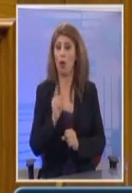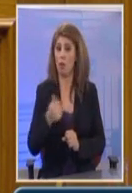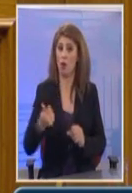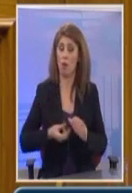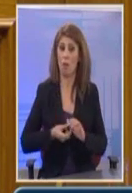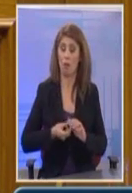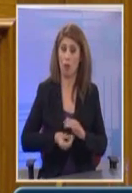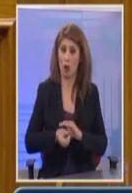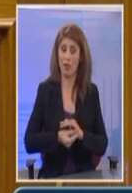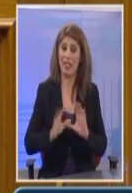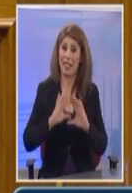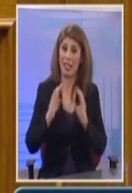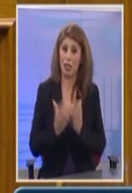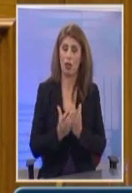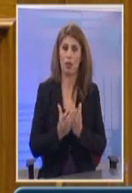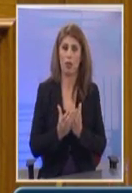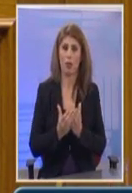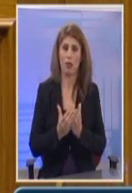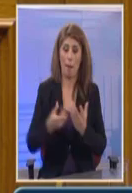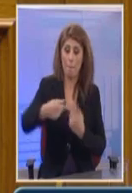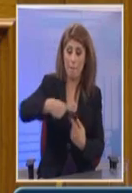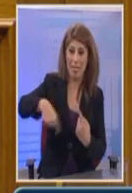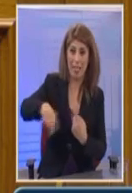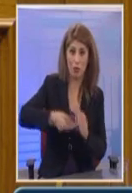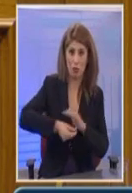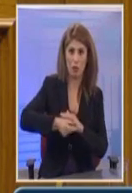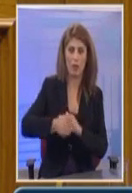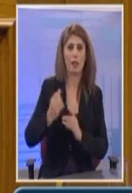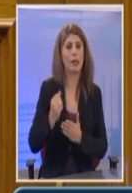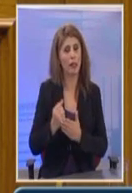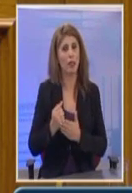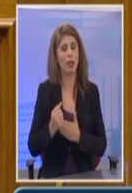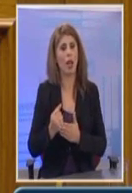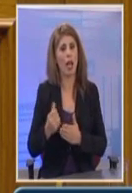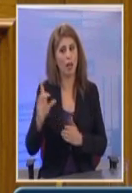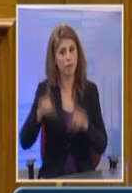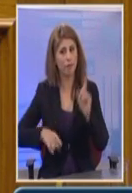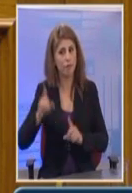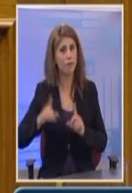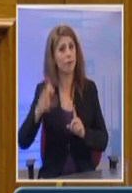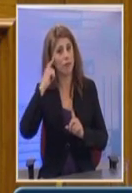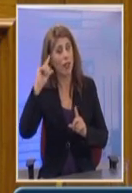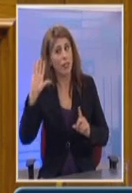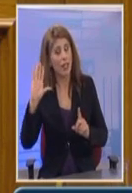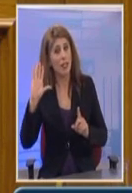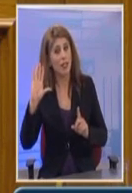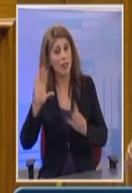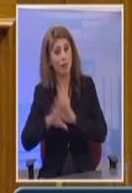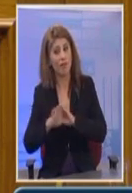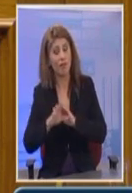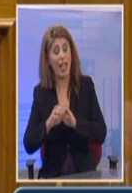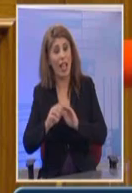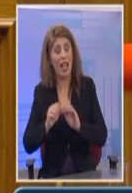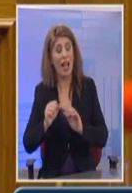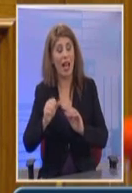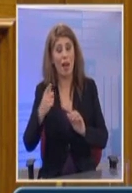πρόσφυγες, γενικότερα, ανάμεσα σε αυτούς και ριζοσπαστικά στοιχεία που θα περάσουν στη Δύση μέσω της